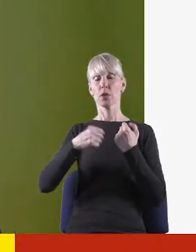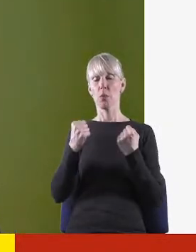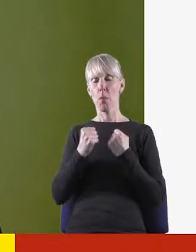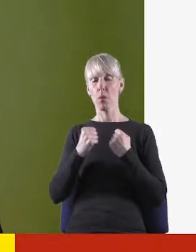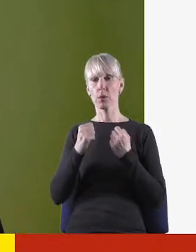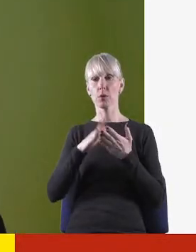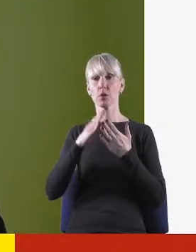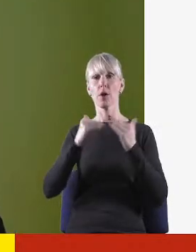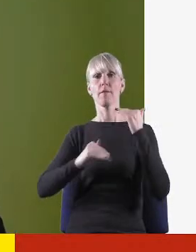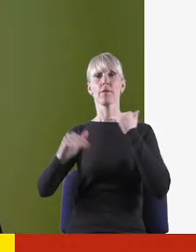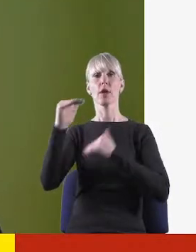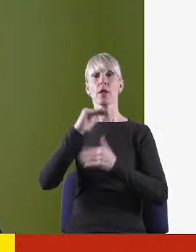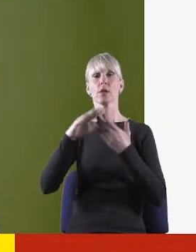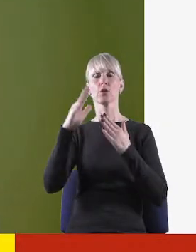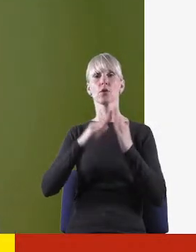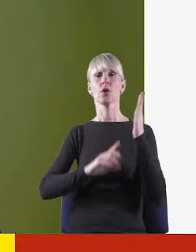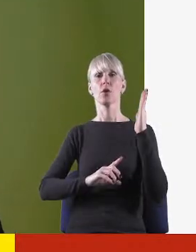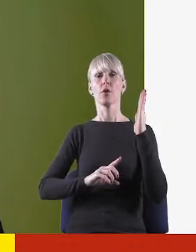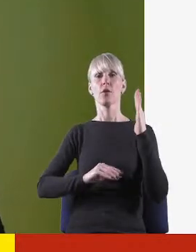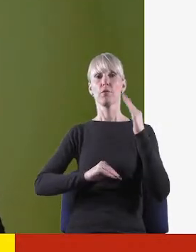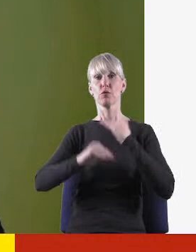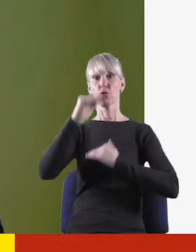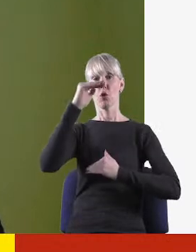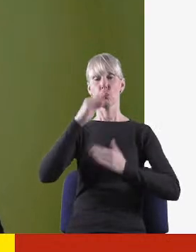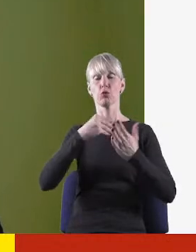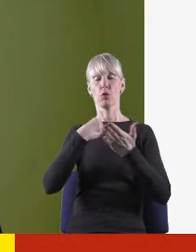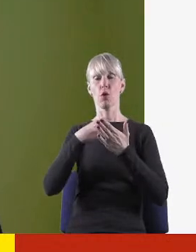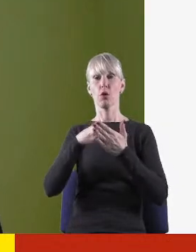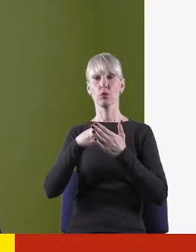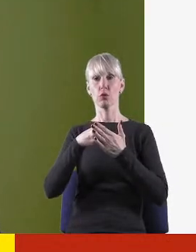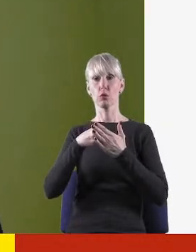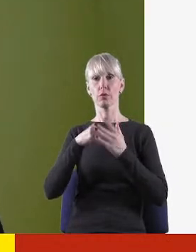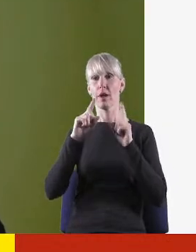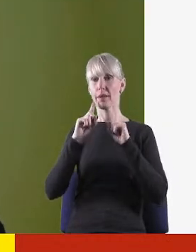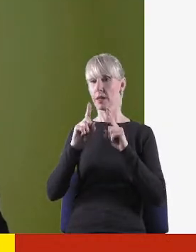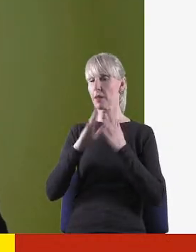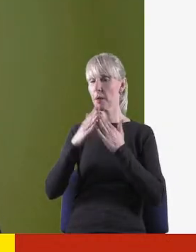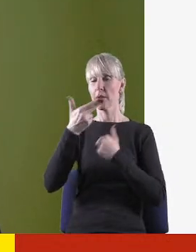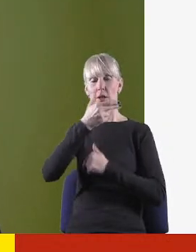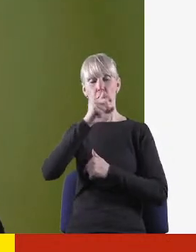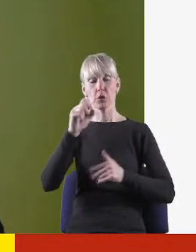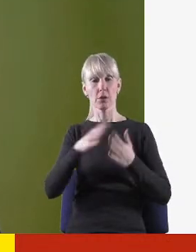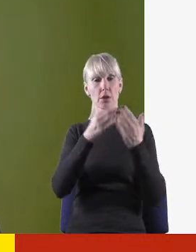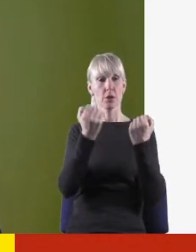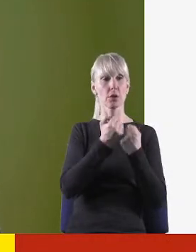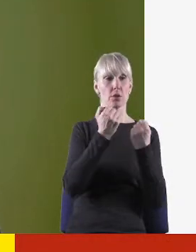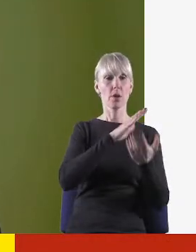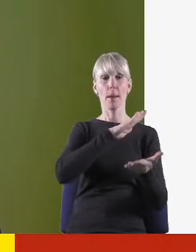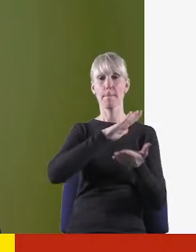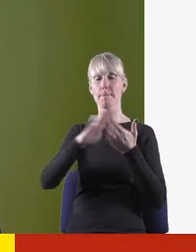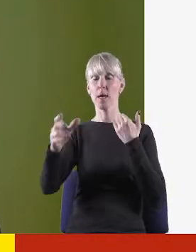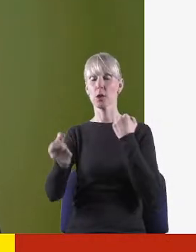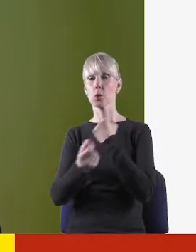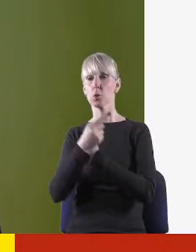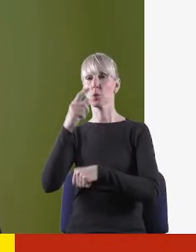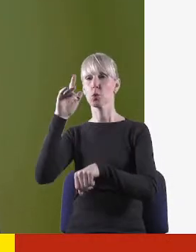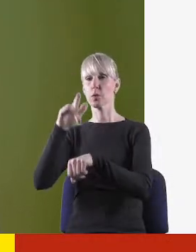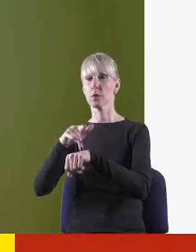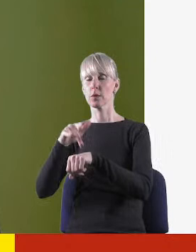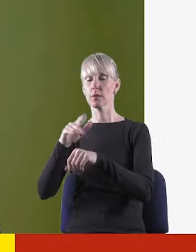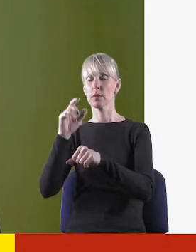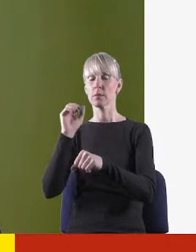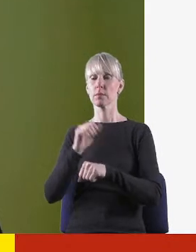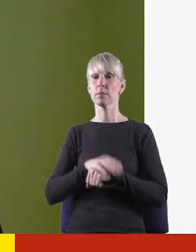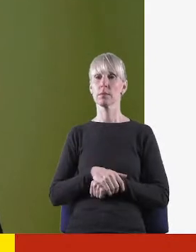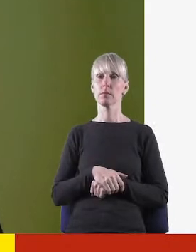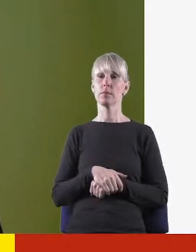większy wzrost kosztów, bo nic się nie dzieje bez skutków i bez przyczyn, tak? No, większe przychody